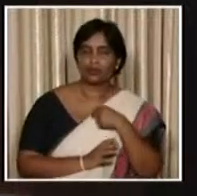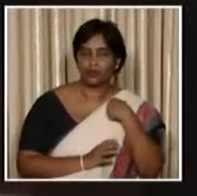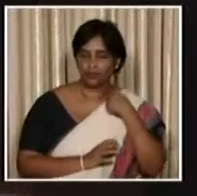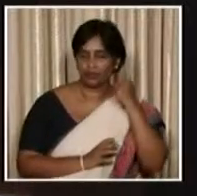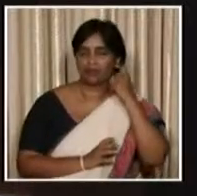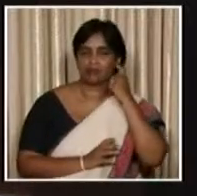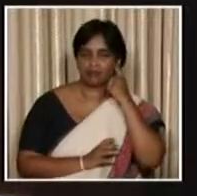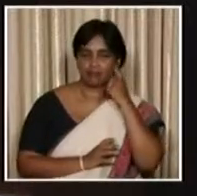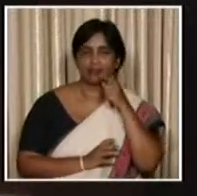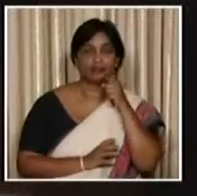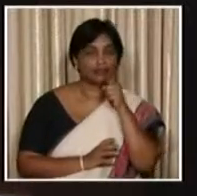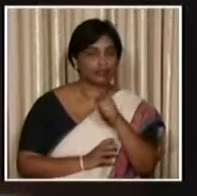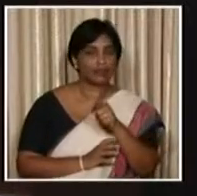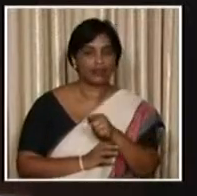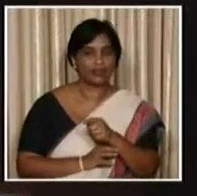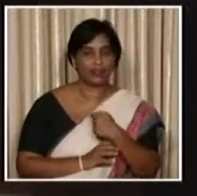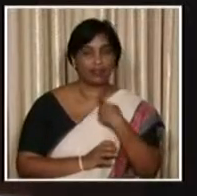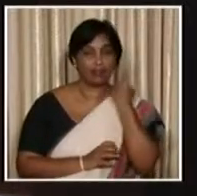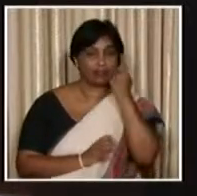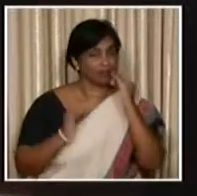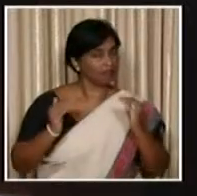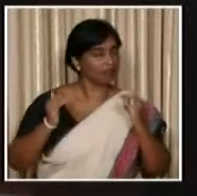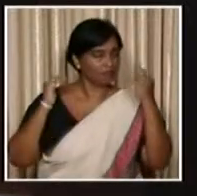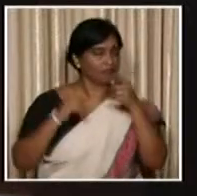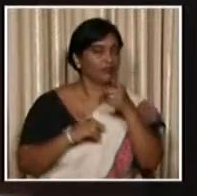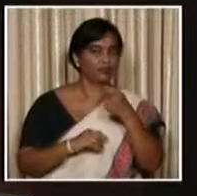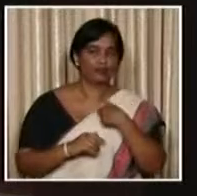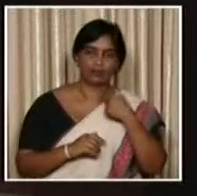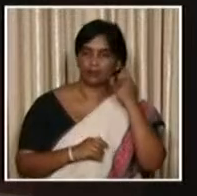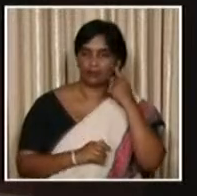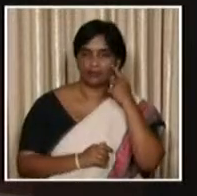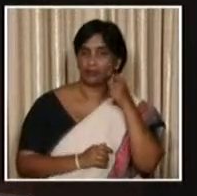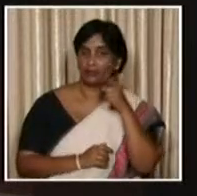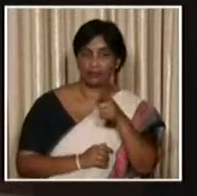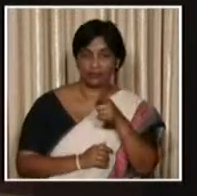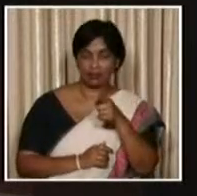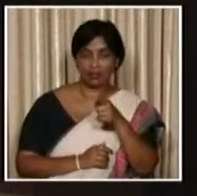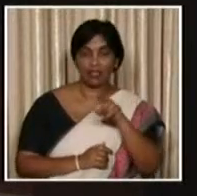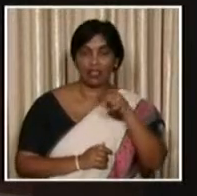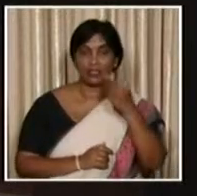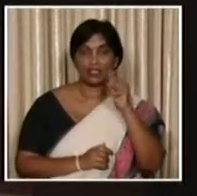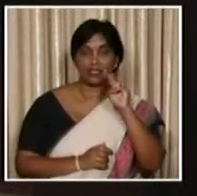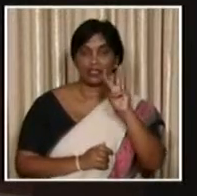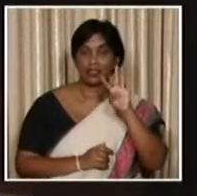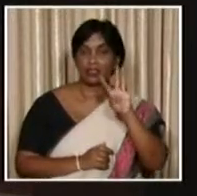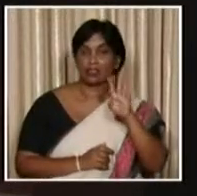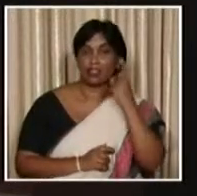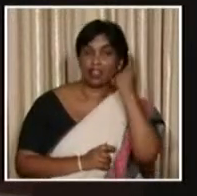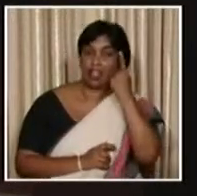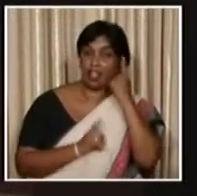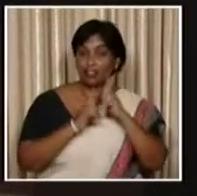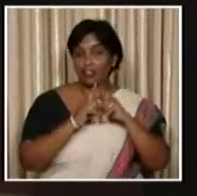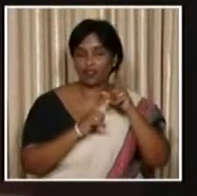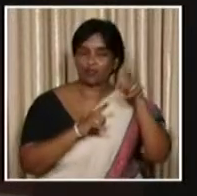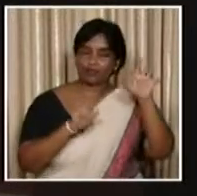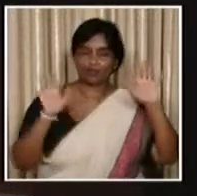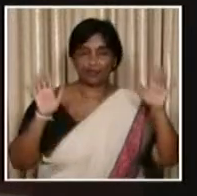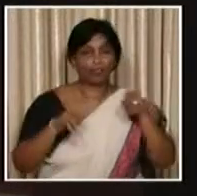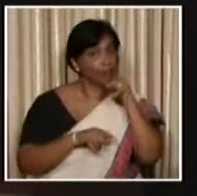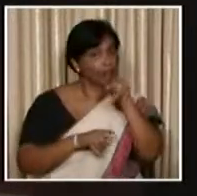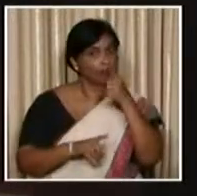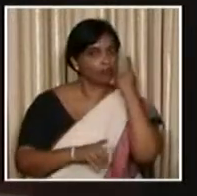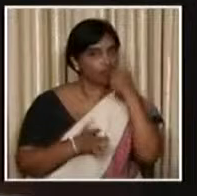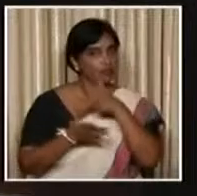ඔබතුමාට ඔබතුමාට සාක්ෂරතාවය ඉහළින් තියෙනවා ඔබතුමාගේ 134 සාක්ෂරතාවයේ කෙසේ වෙතත් මේ